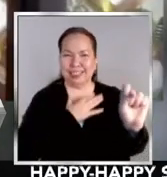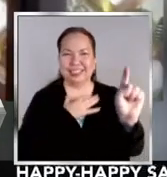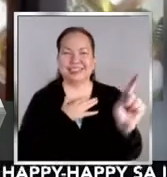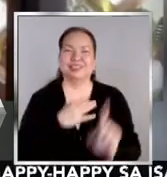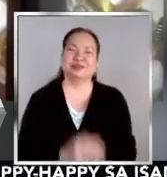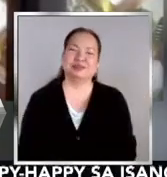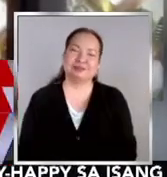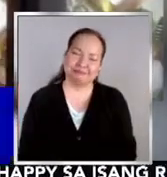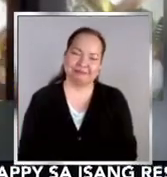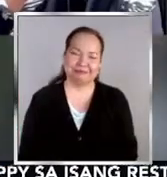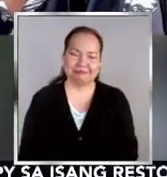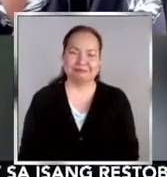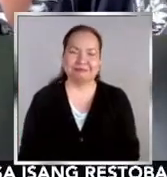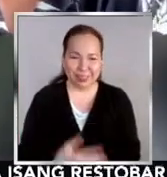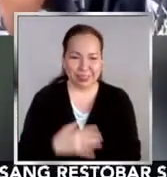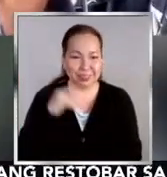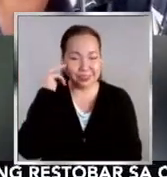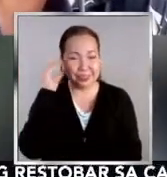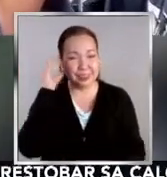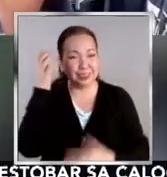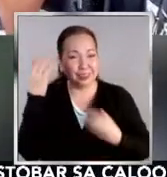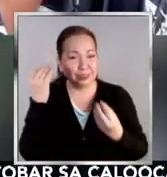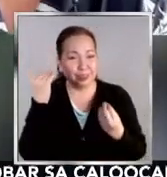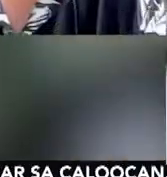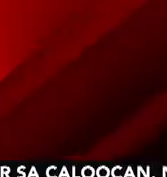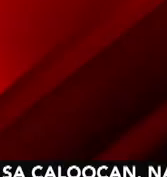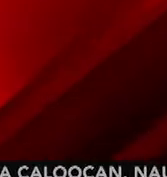Nelson Canlas updated sa showbiz happenings.